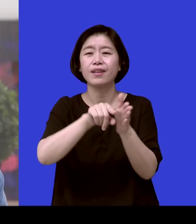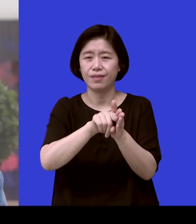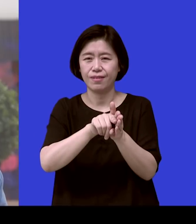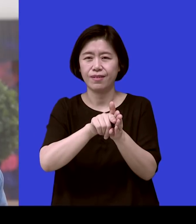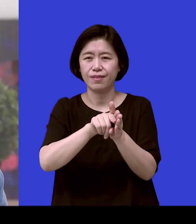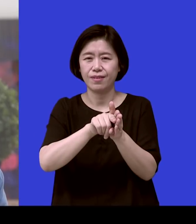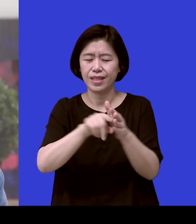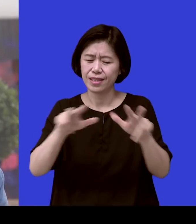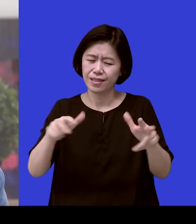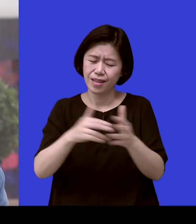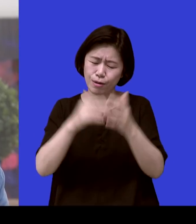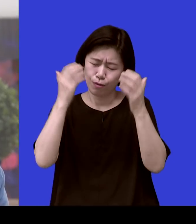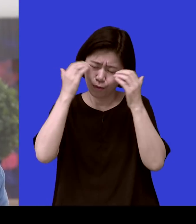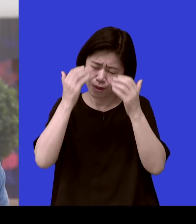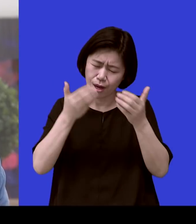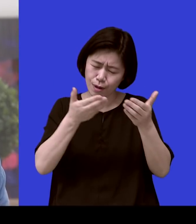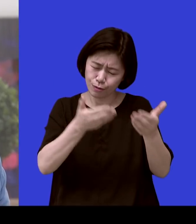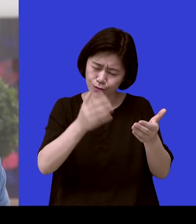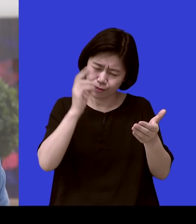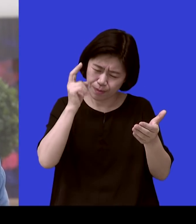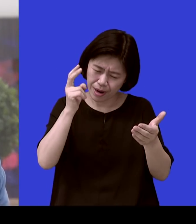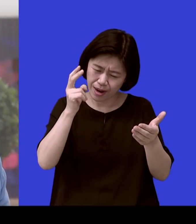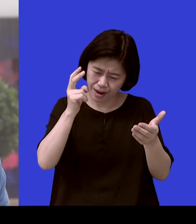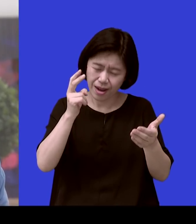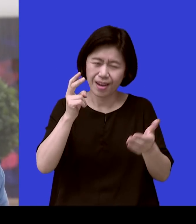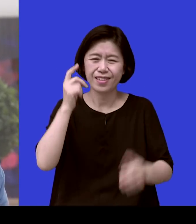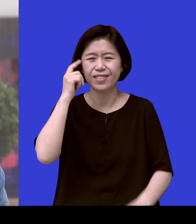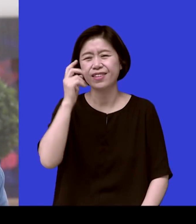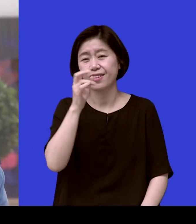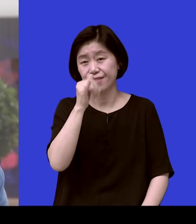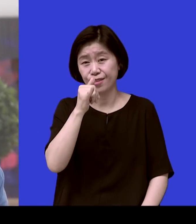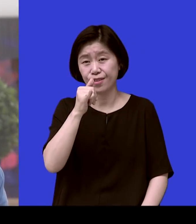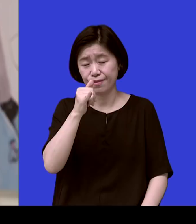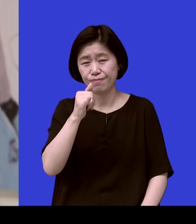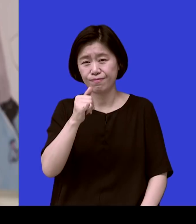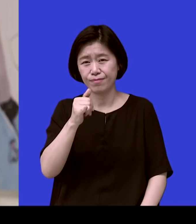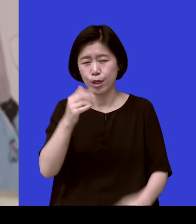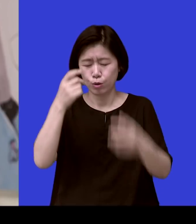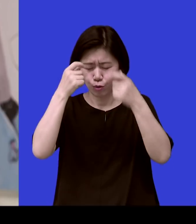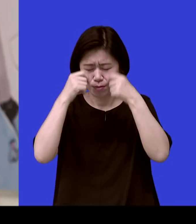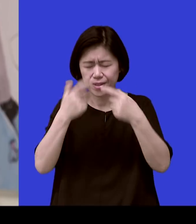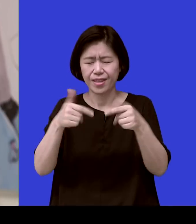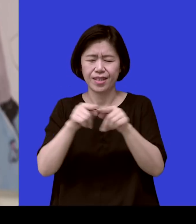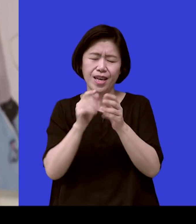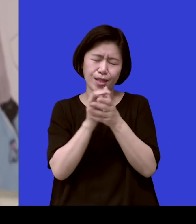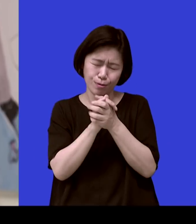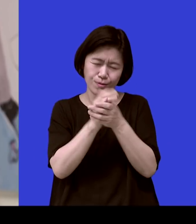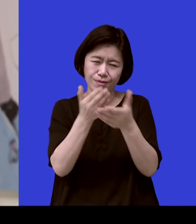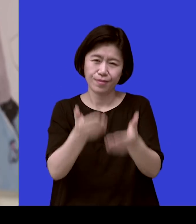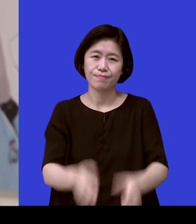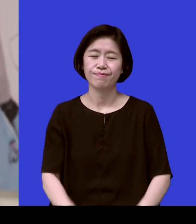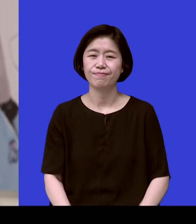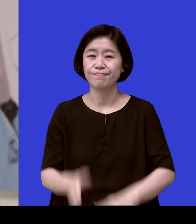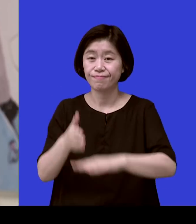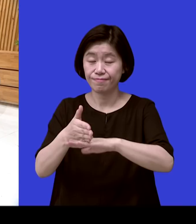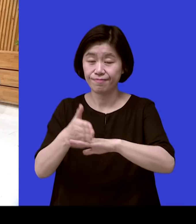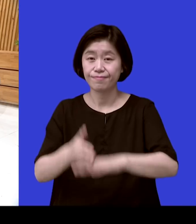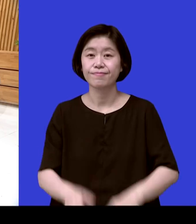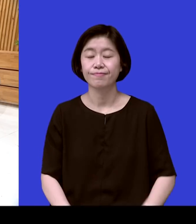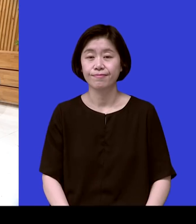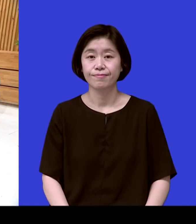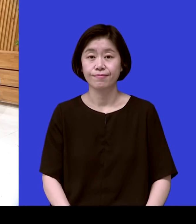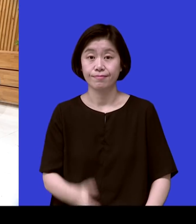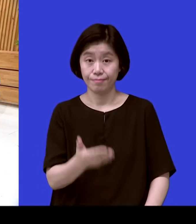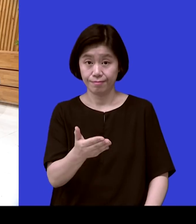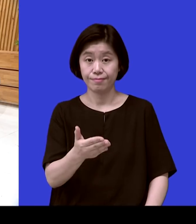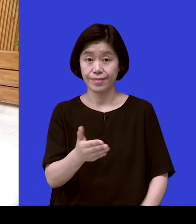그러셨던 것 같아서 네. 눈물로 또 기도하게 되네요. 네, 너무 맞습니다. 감사합니다. 우리 사모님께서 부모